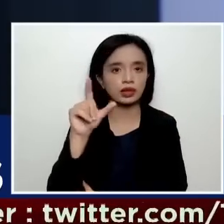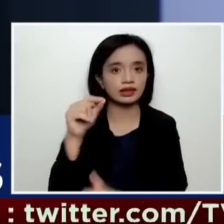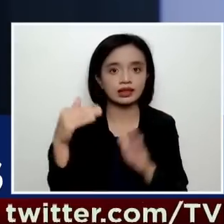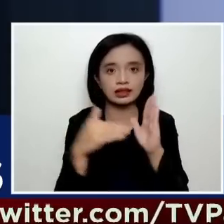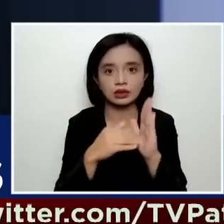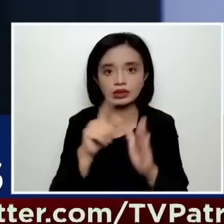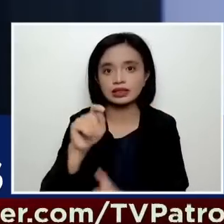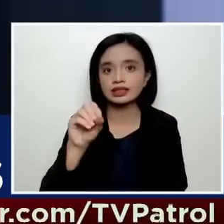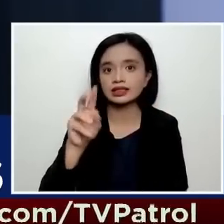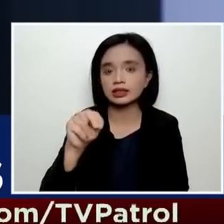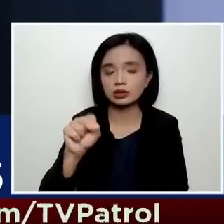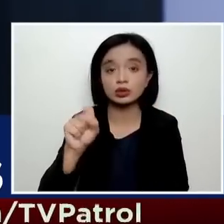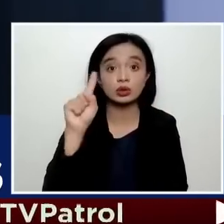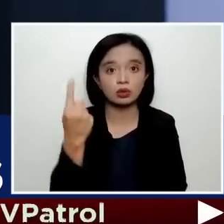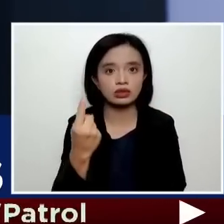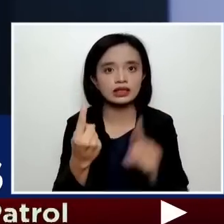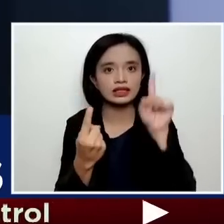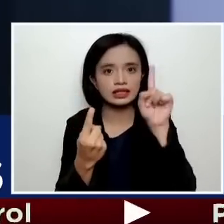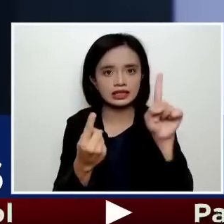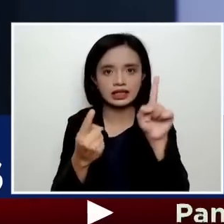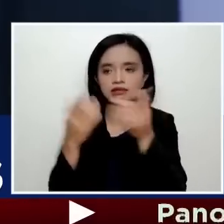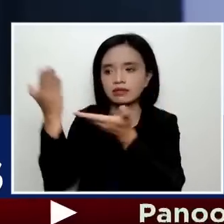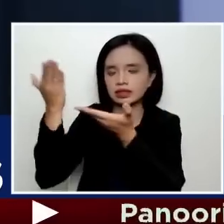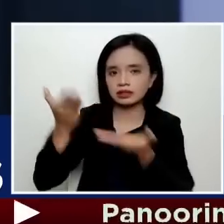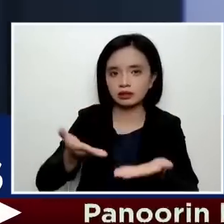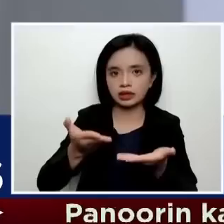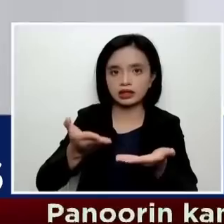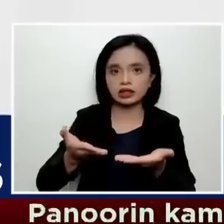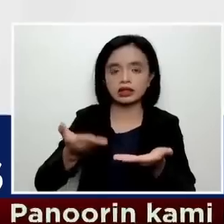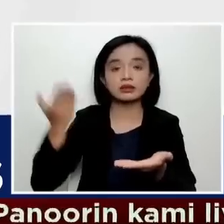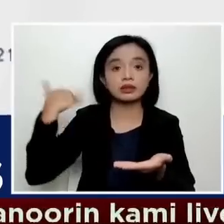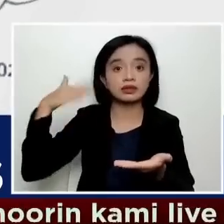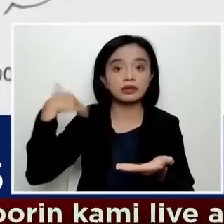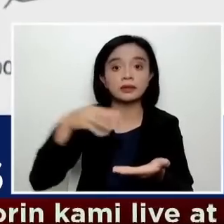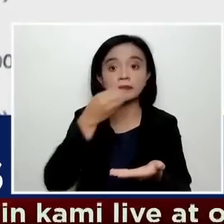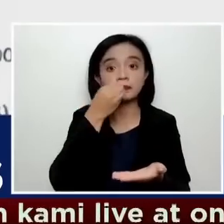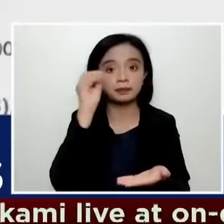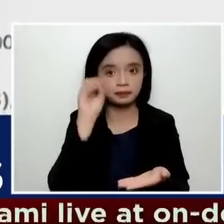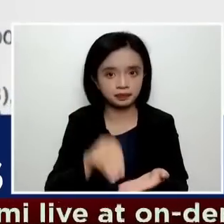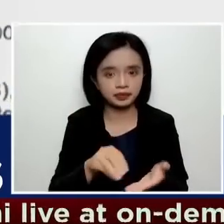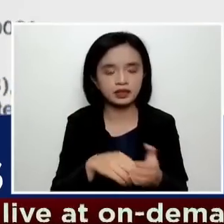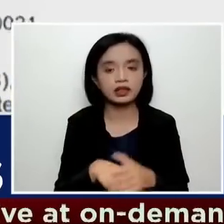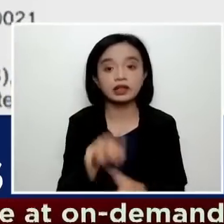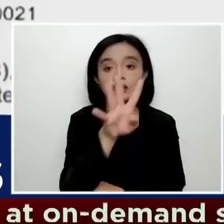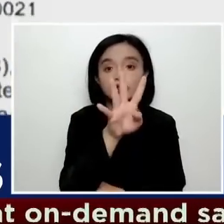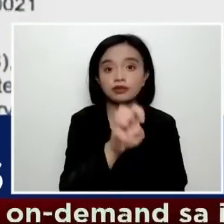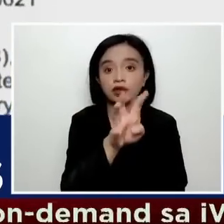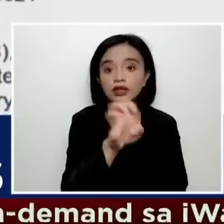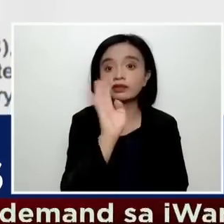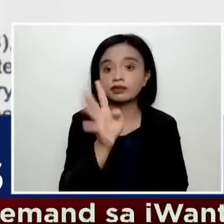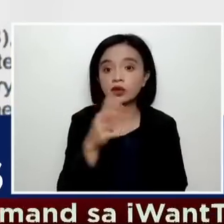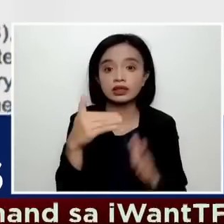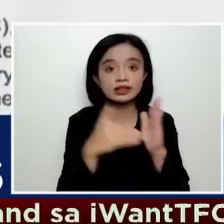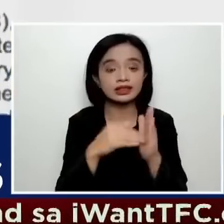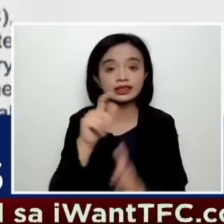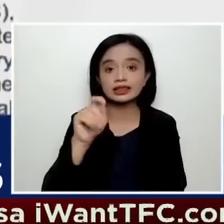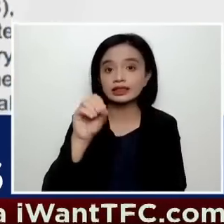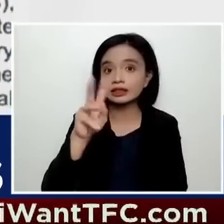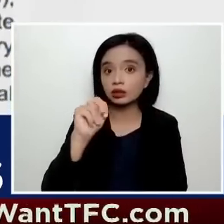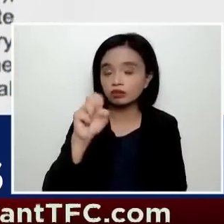ang allocation kada importer sa mga dating import order. Pero sa 440,000 metric tons na